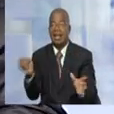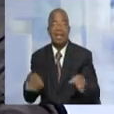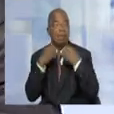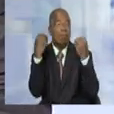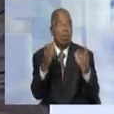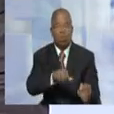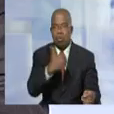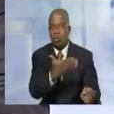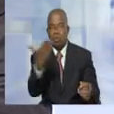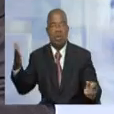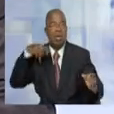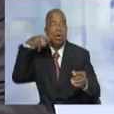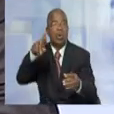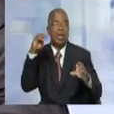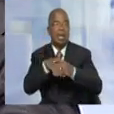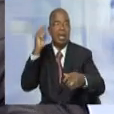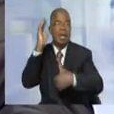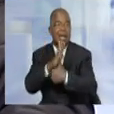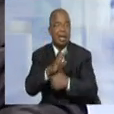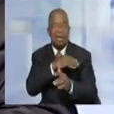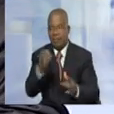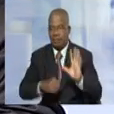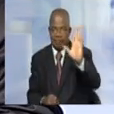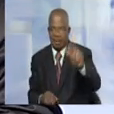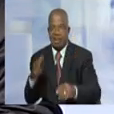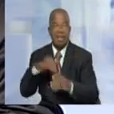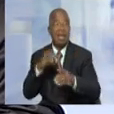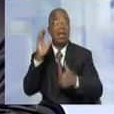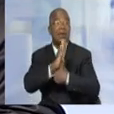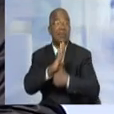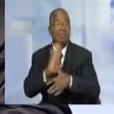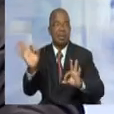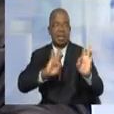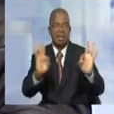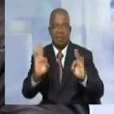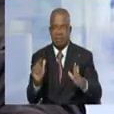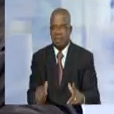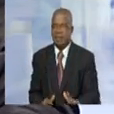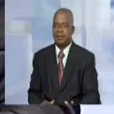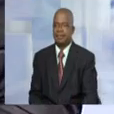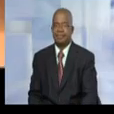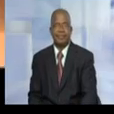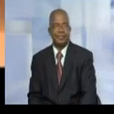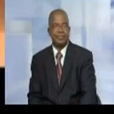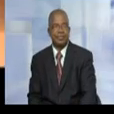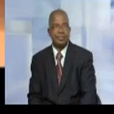secrétaire général de l'Organisation des Nations Unies, Aïchato Mendaoudou. Reportage, Charles Tatou.